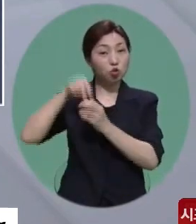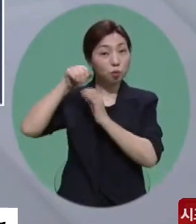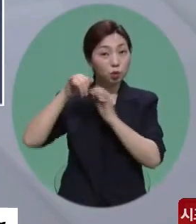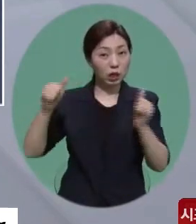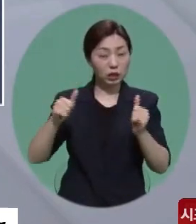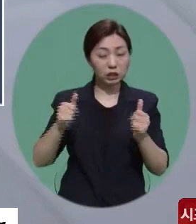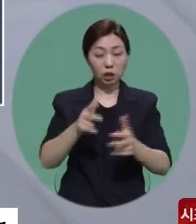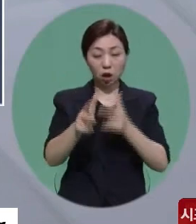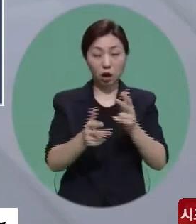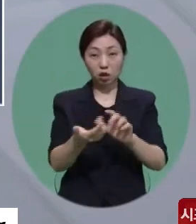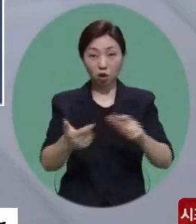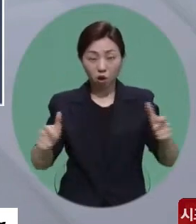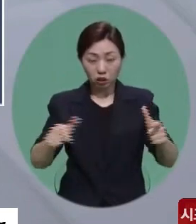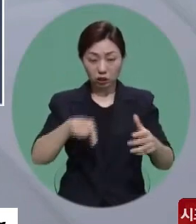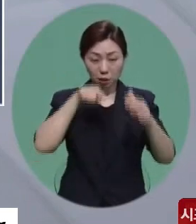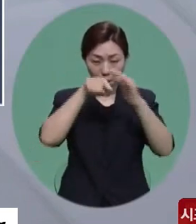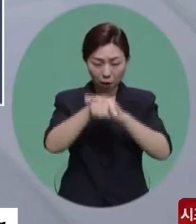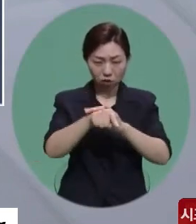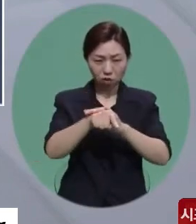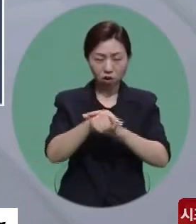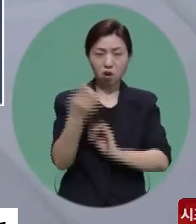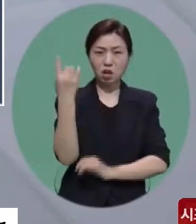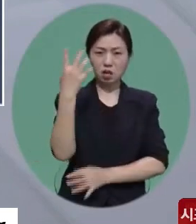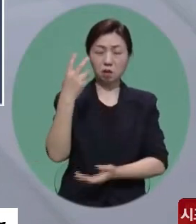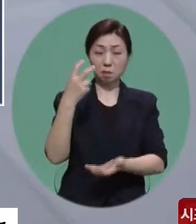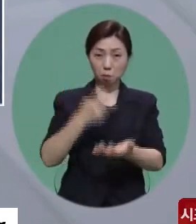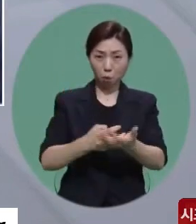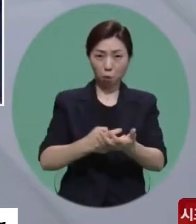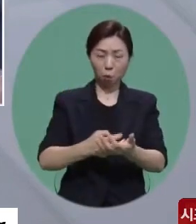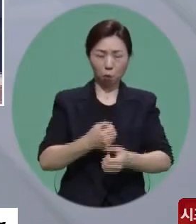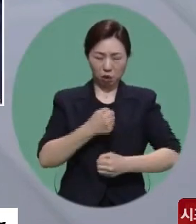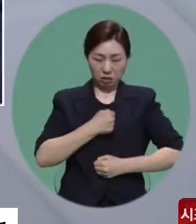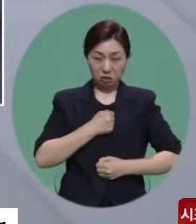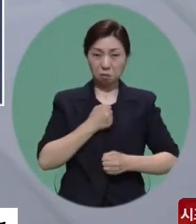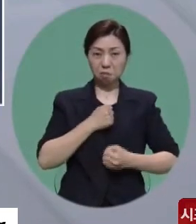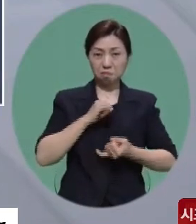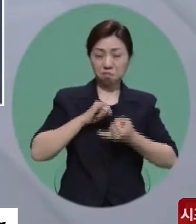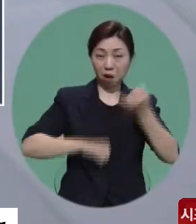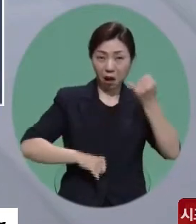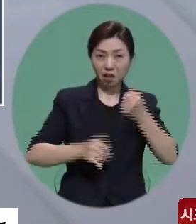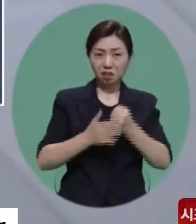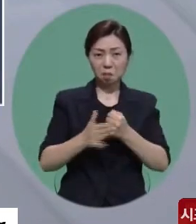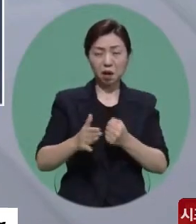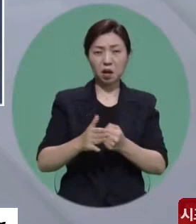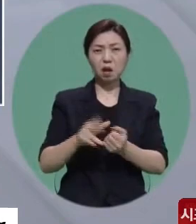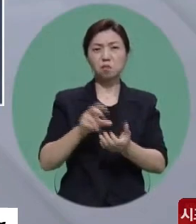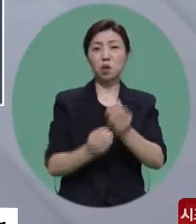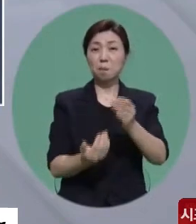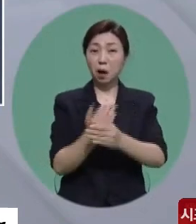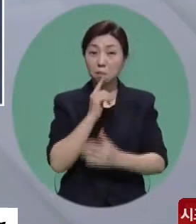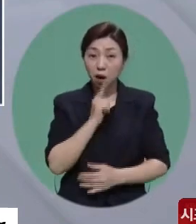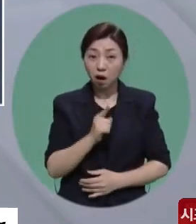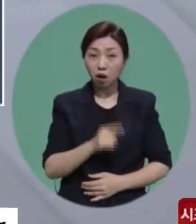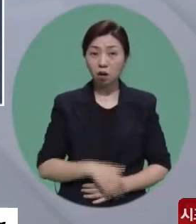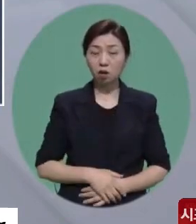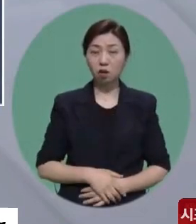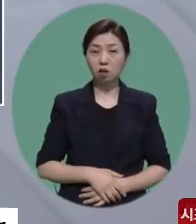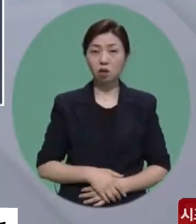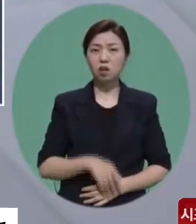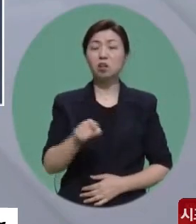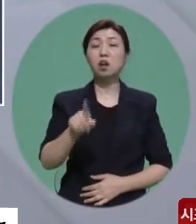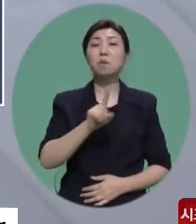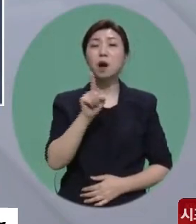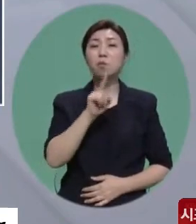작업하는 사람들 기본 수칙 위반해서 안 됐다 이렇게 해서 이제 작업자 책임을 이야기하는데 대체로 사망 사고가 나면은 그게 기업들의